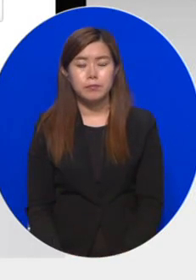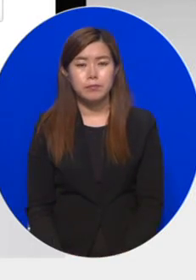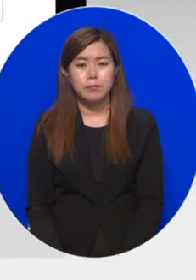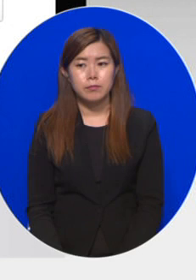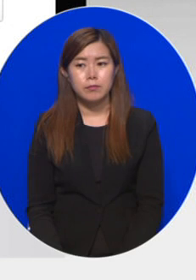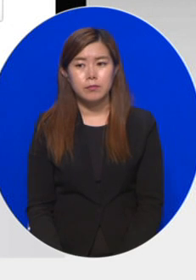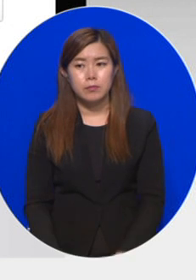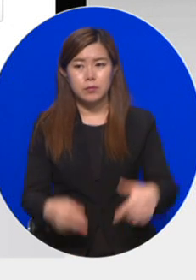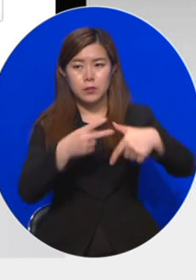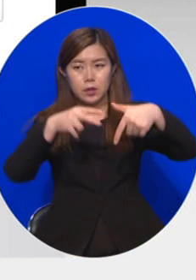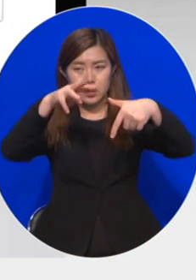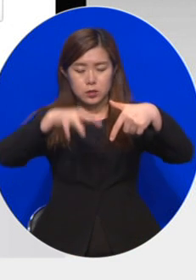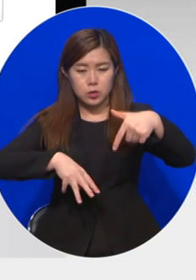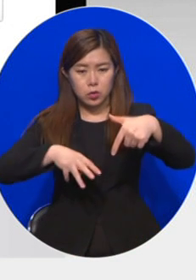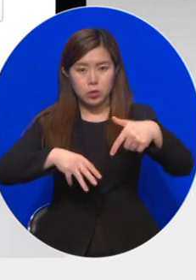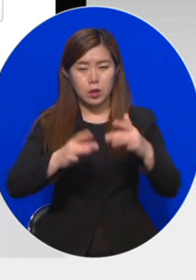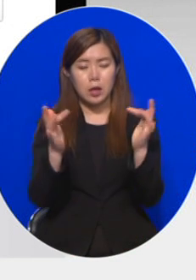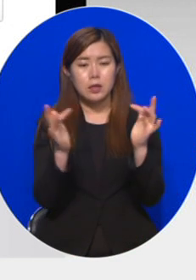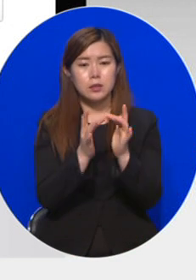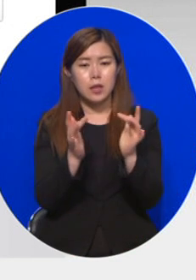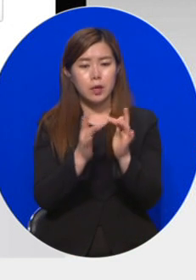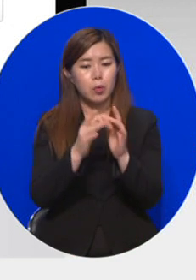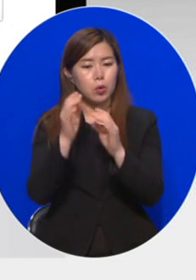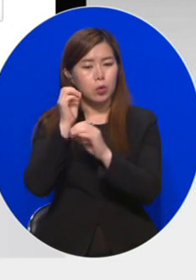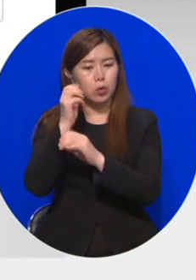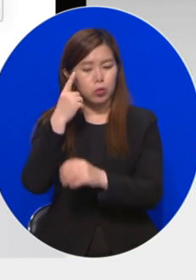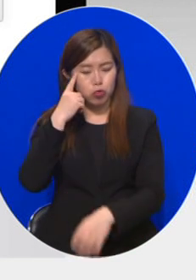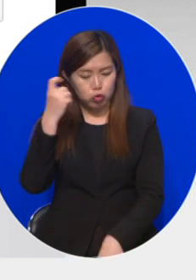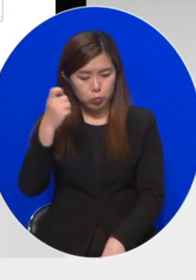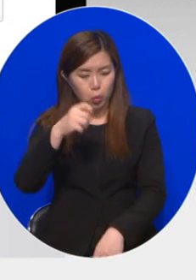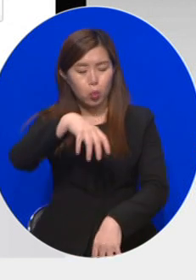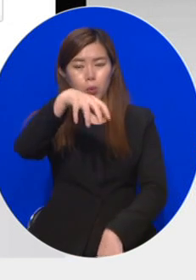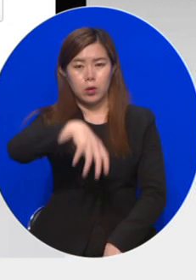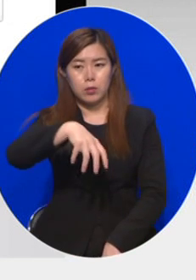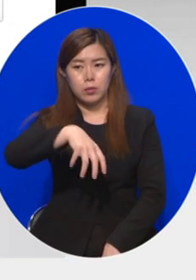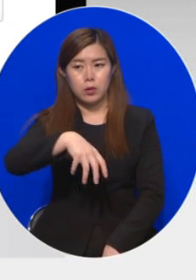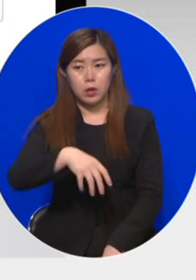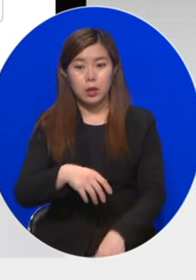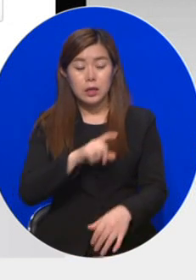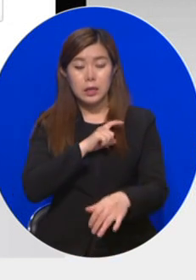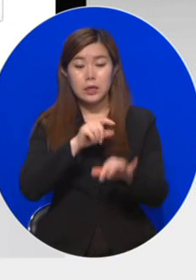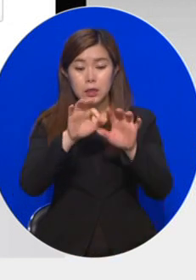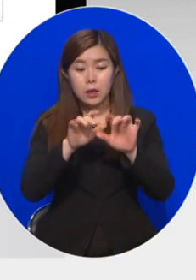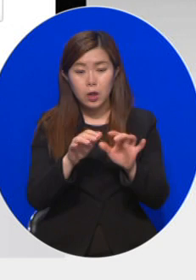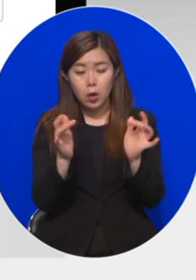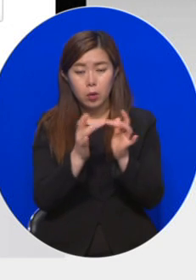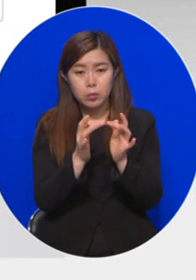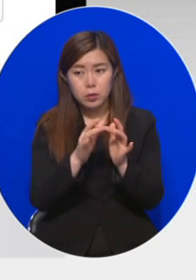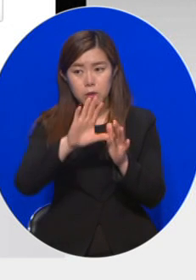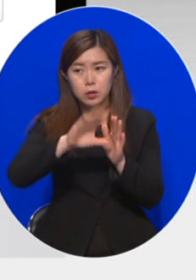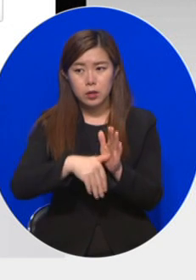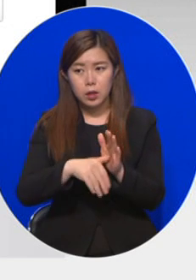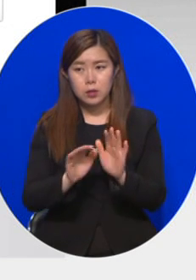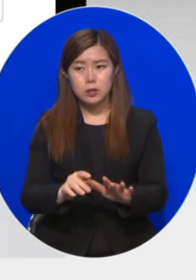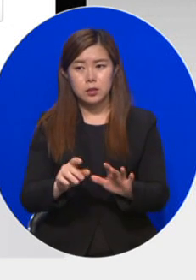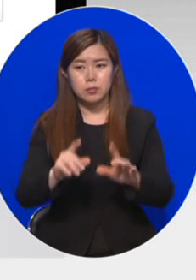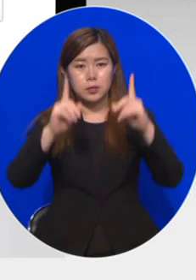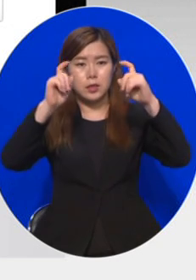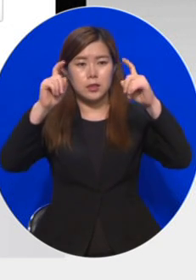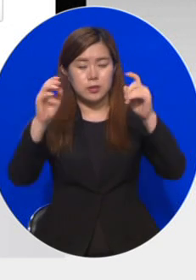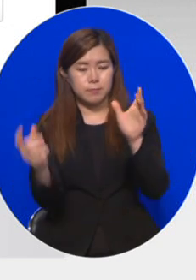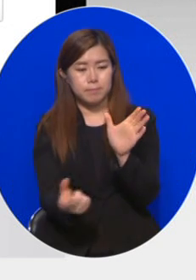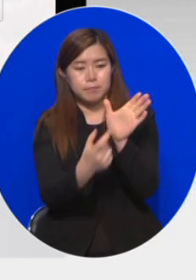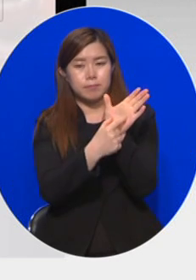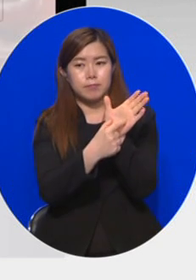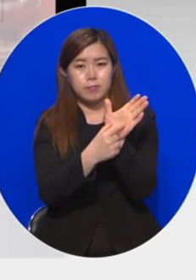인천 가족공원 사이버 추모관 누리집인데요. 먼저 고인의 이름을 검색한 뒤 봉안함에 사진을 올립니다.